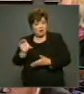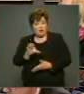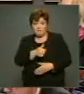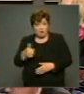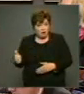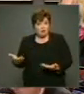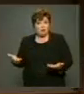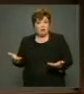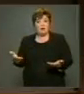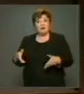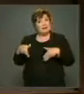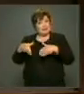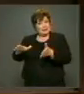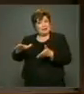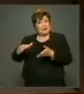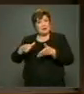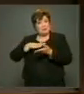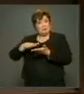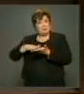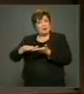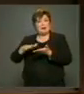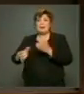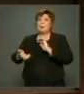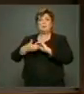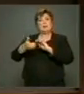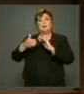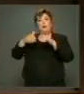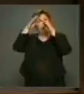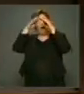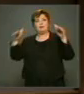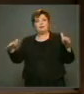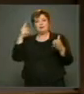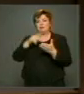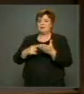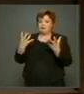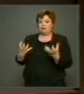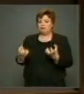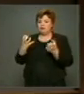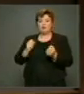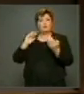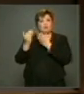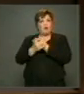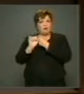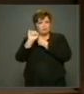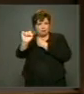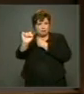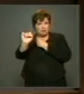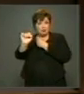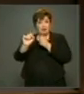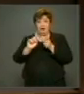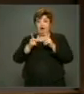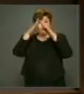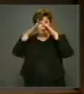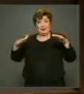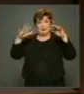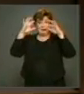Tien pinta on tielle kuin katto, joka suojaa sitä kosteudelta, ja jos tämä katto on